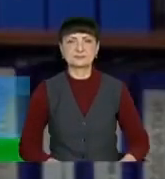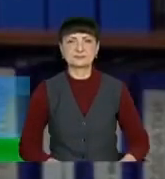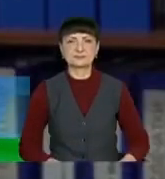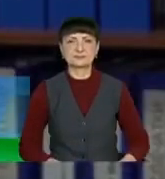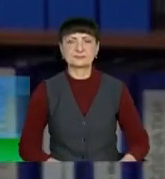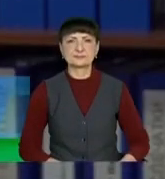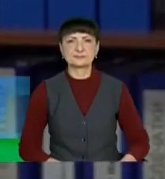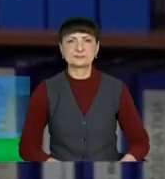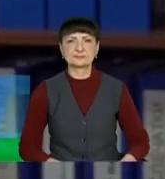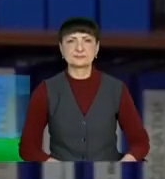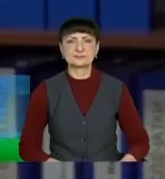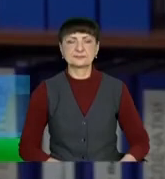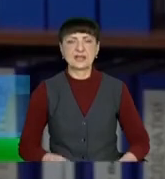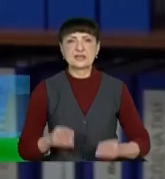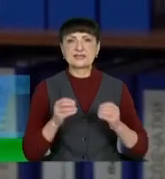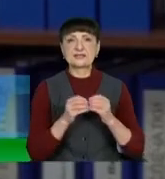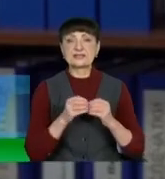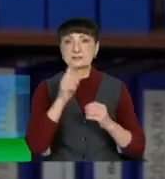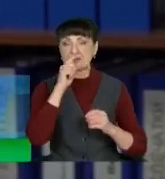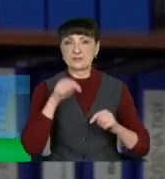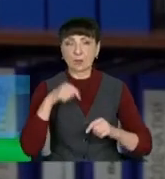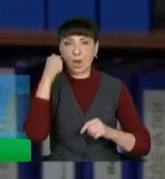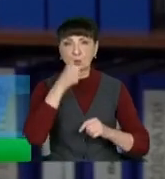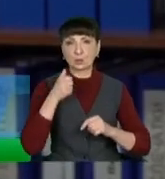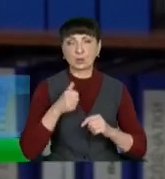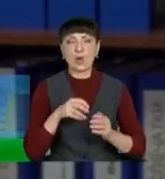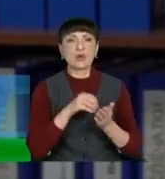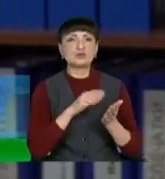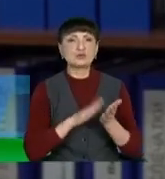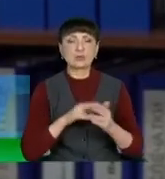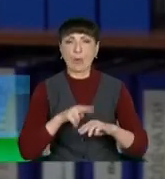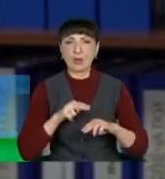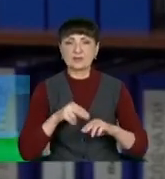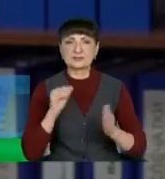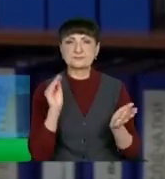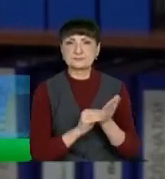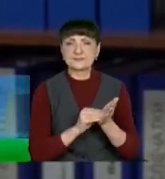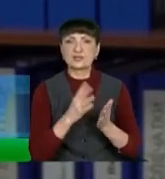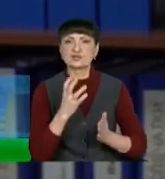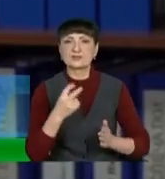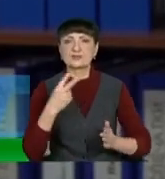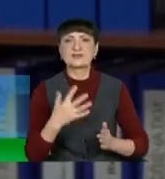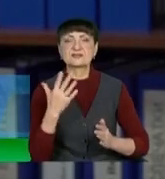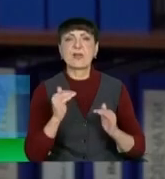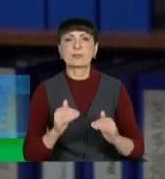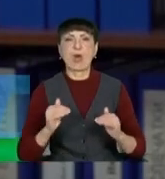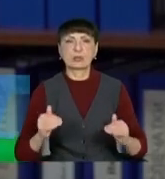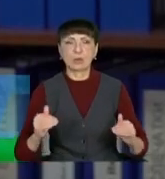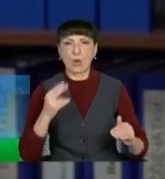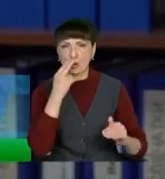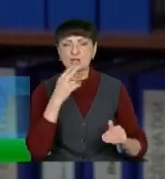Полиция, органы и сибнде. За 10 месяцев этого года на учет в отдел полиции было поставлено 425 подростков, а